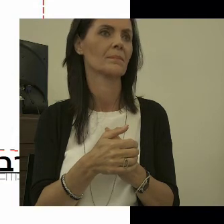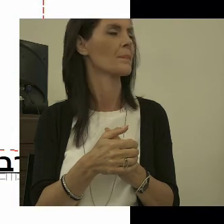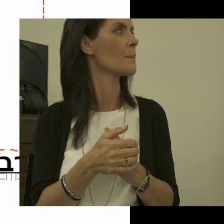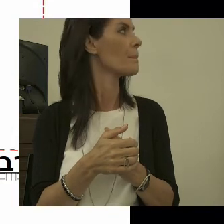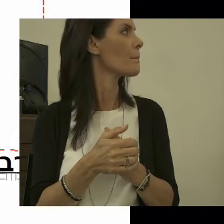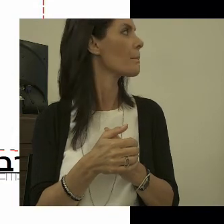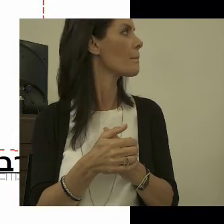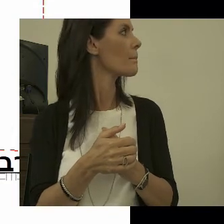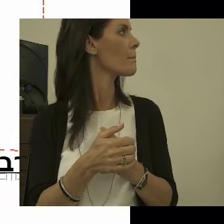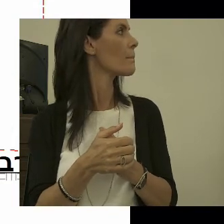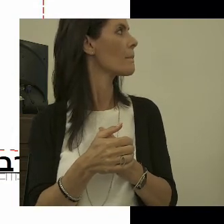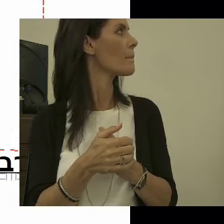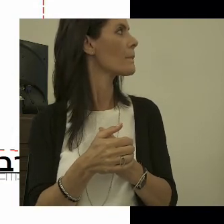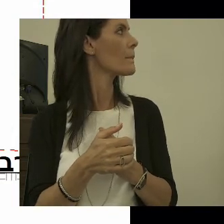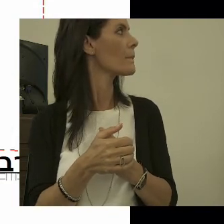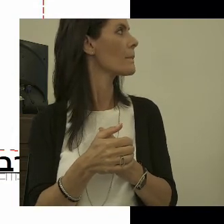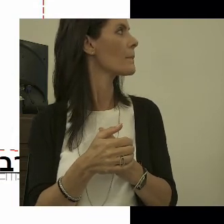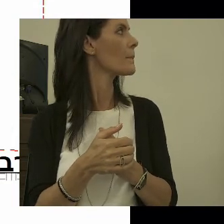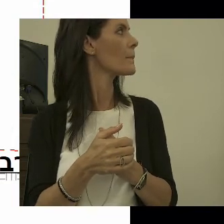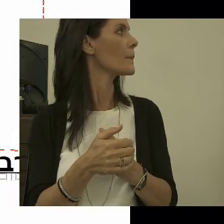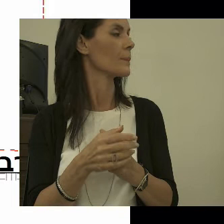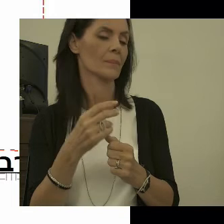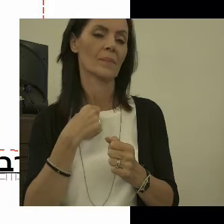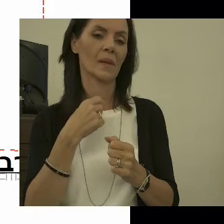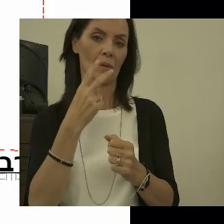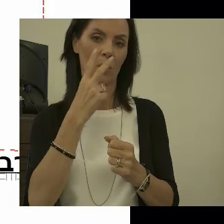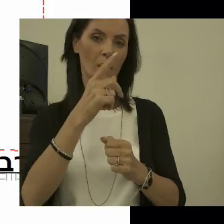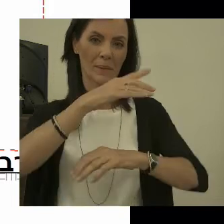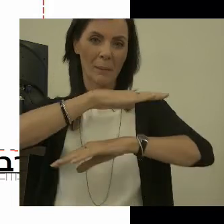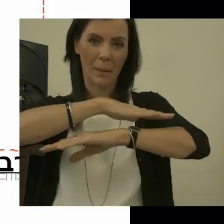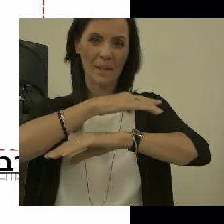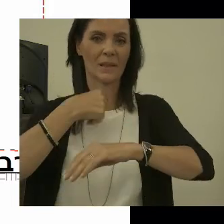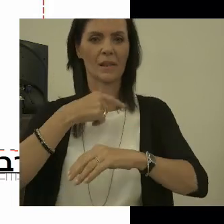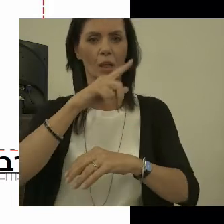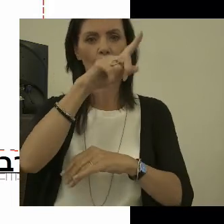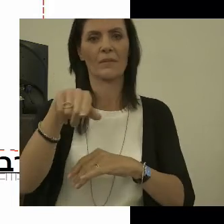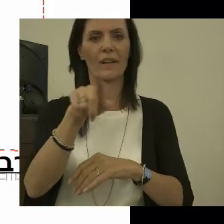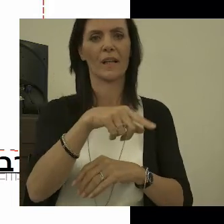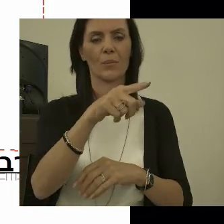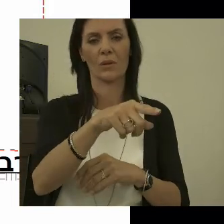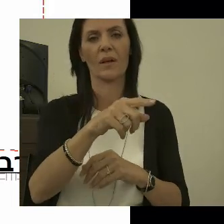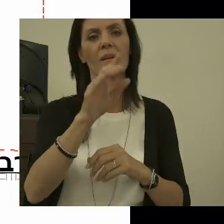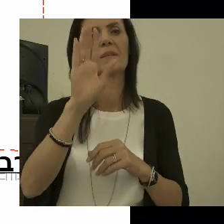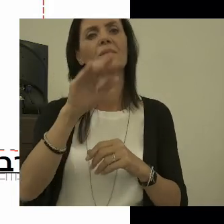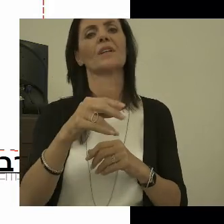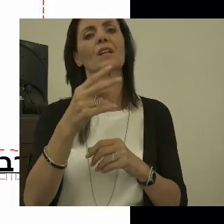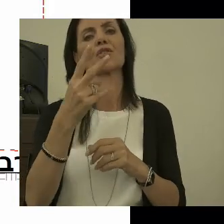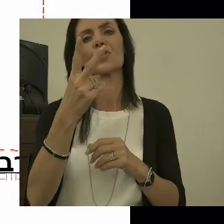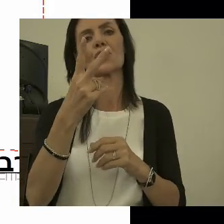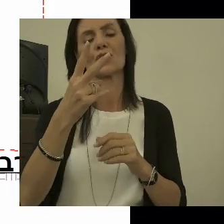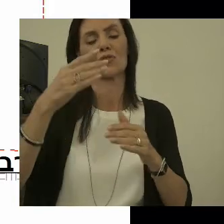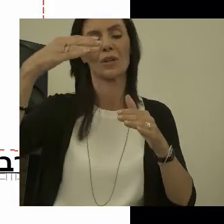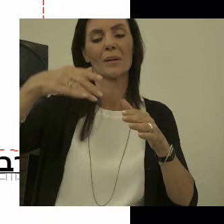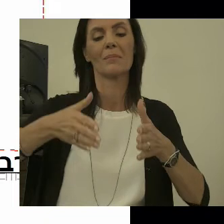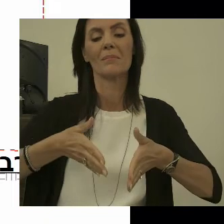רגע. זה מערבית. פה רואים את המרפסת שאנחנו מבטלים. ואז כמו ששרית אמרה, יש פה שני מפלסי חניה לא